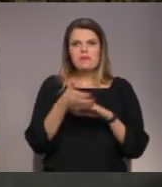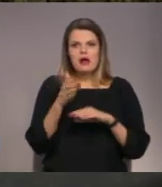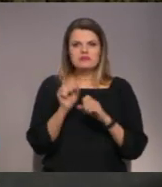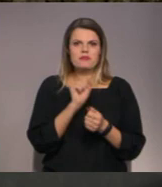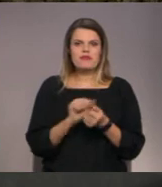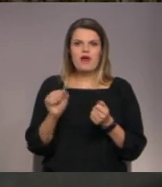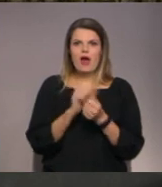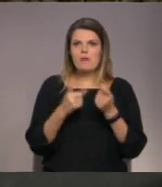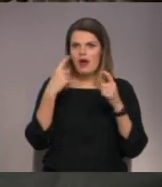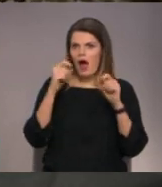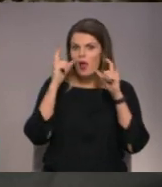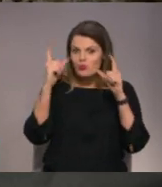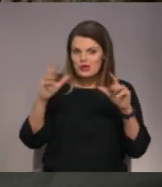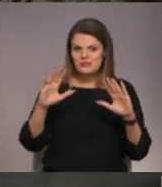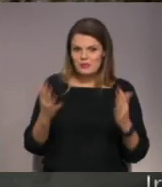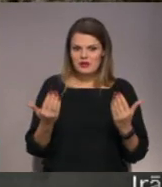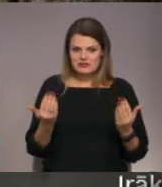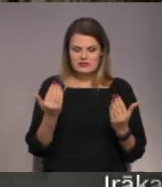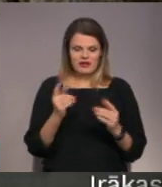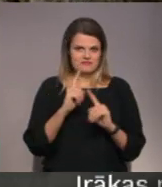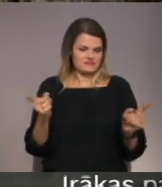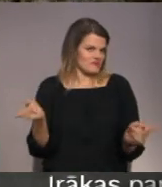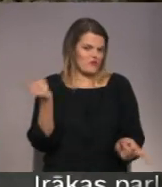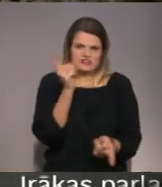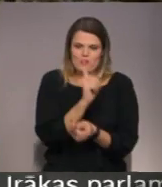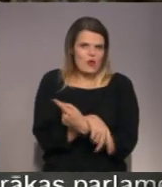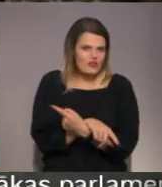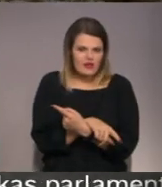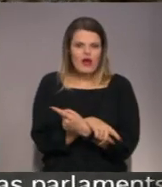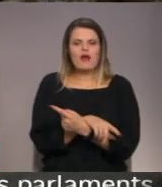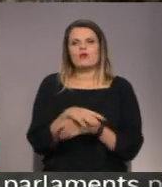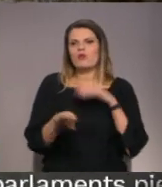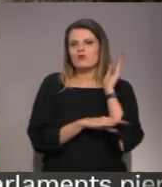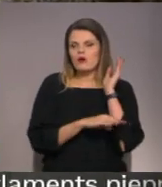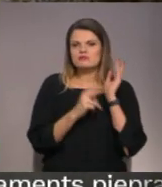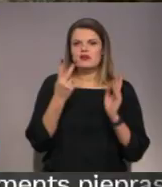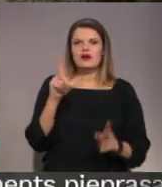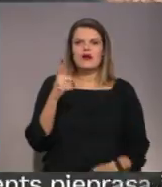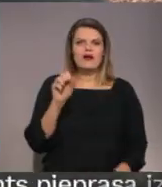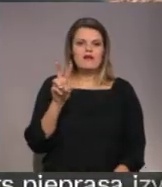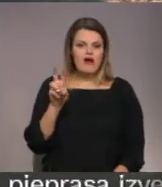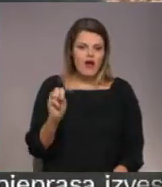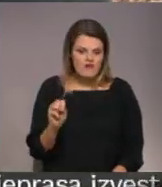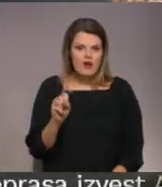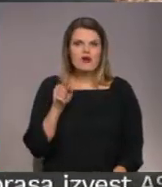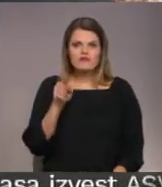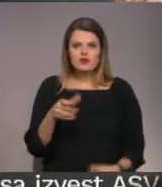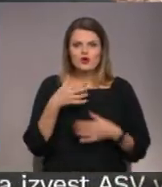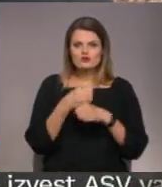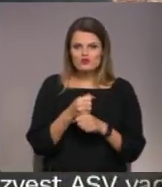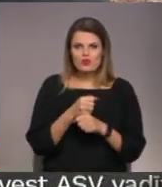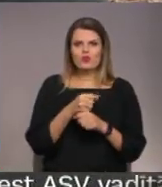Tomēr šī gada neierastajā ziemā daudzi procesi sagriežušies kājām gaisā. Kļava ir tā, ka viņai tas sulu